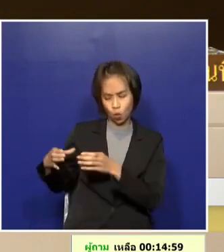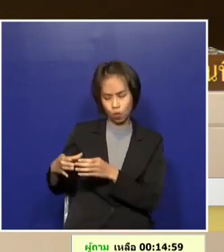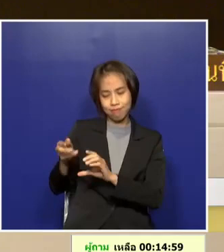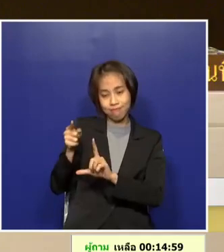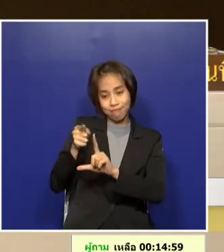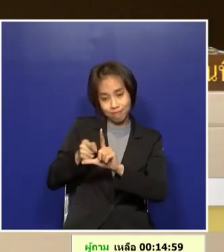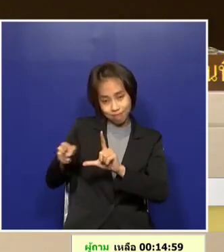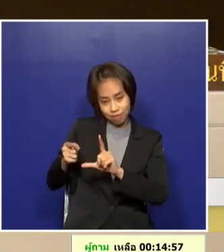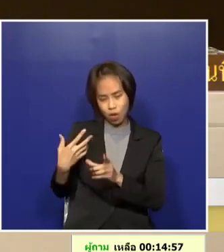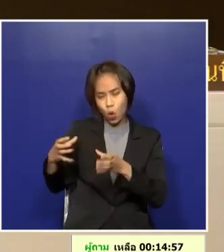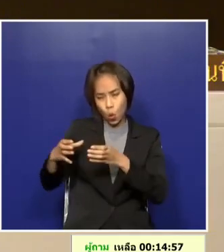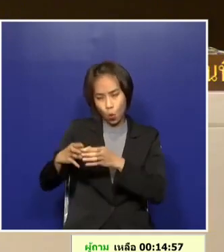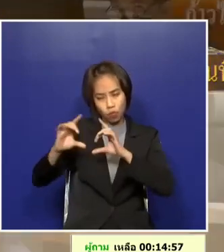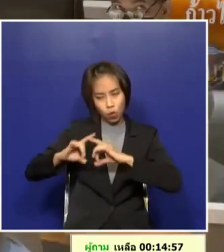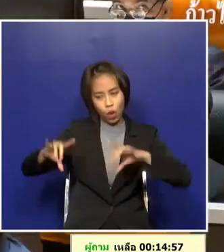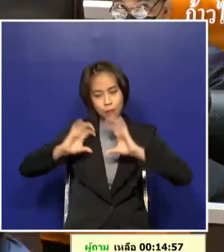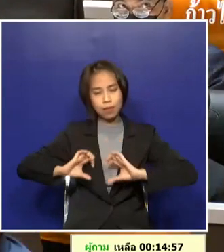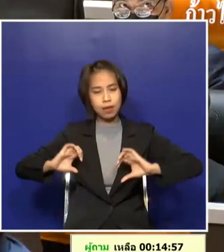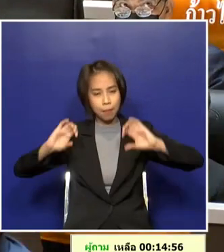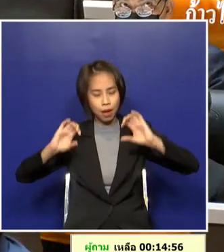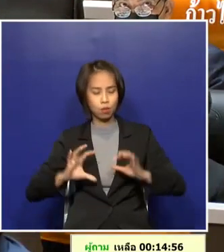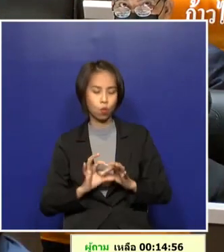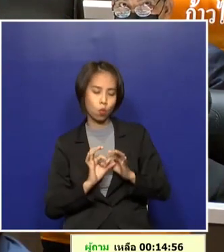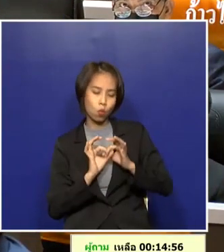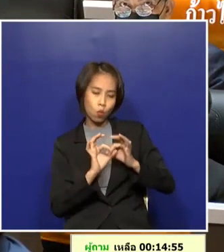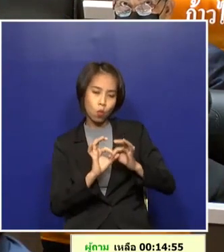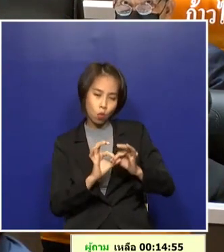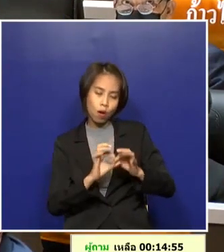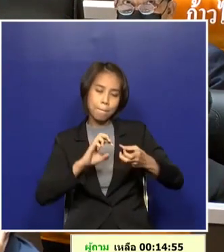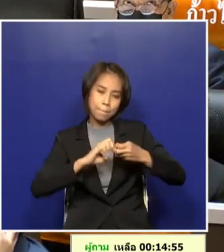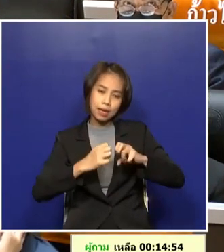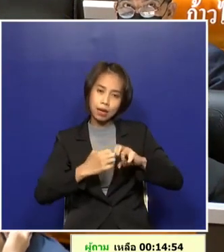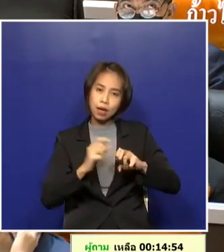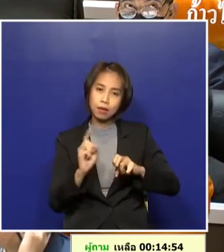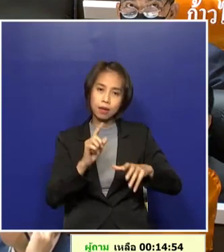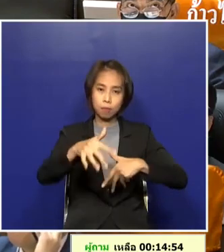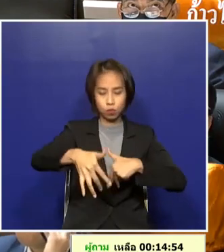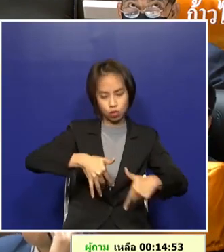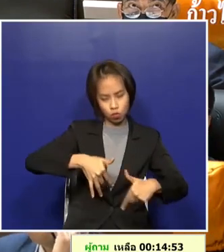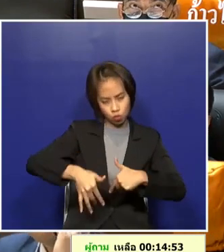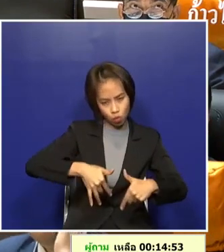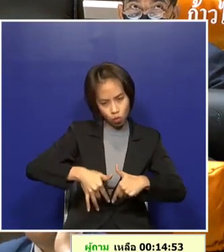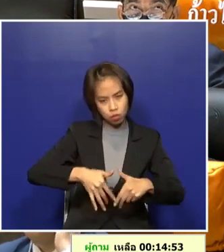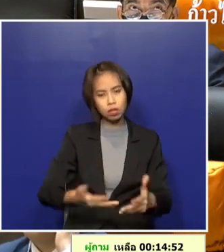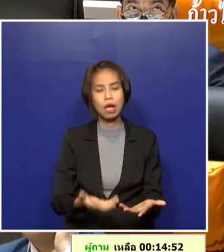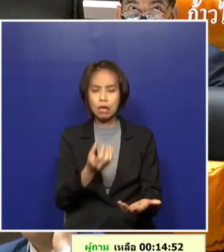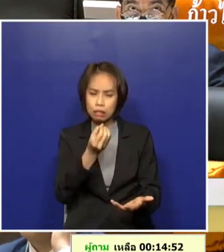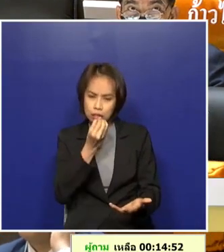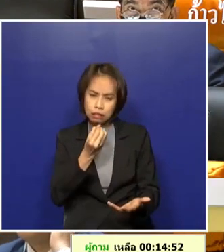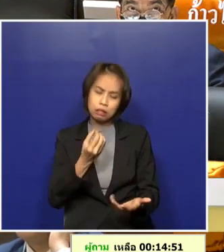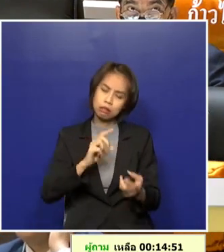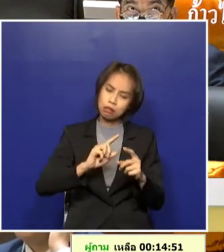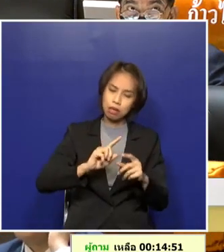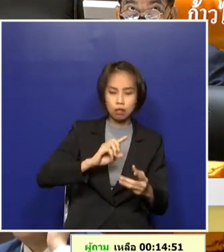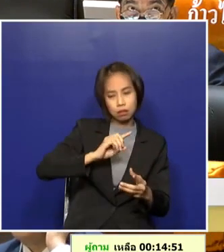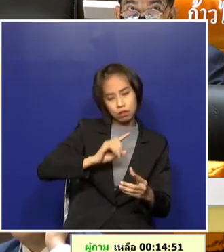วก็ฝ่ายค้านของเราที่จริงๆแล้วเราก็เป็นห่วงเป็นใยปัญหาปากท้องของประชาชนเป็นอย่างยิ่งนะครับไม่แพ้ปัญหาทางการเมืองและ